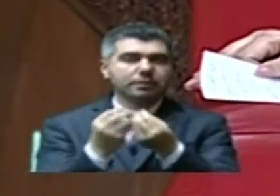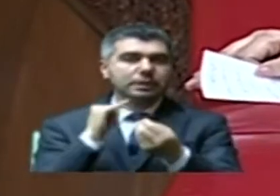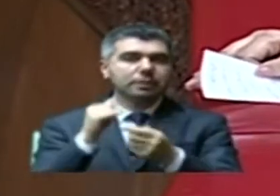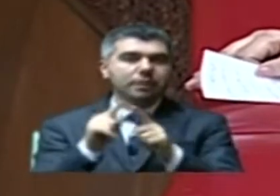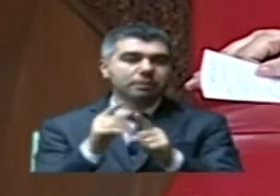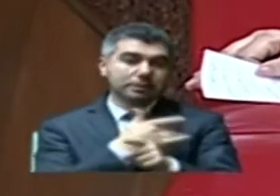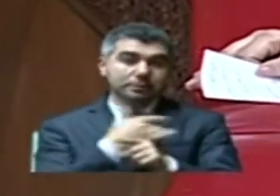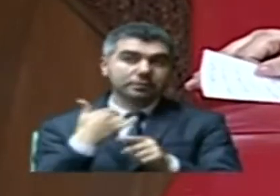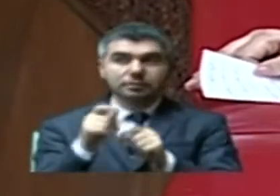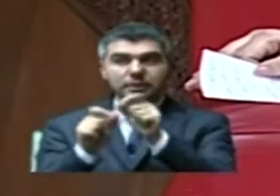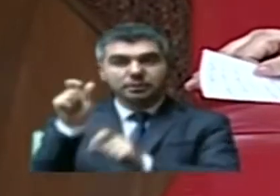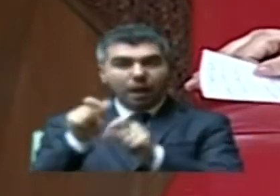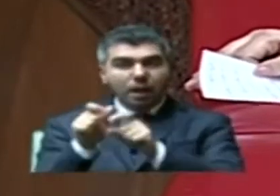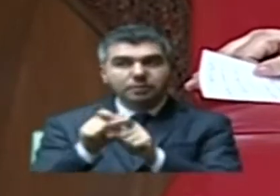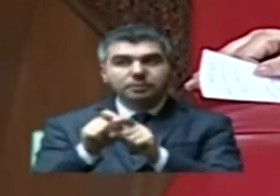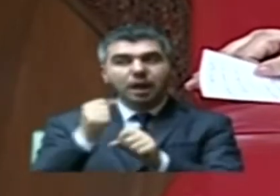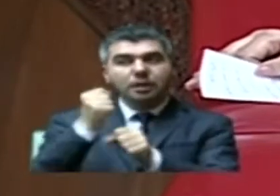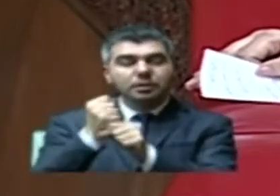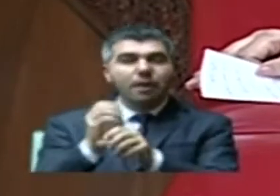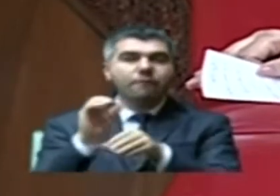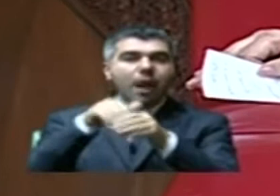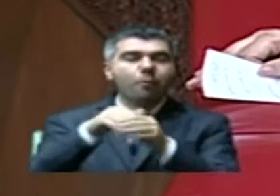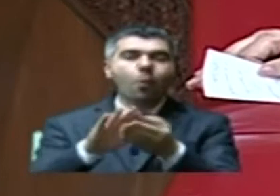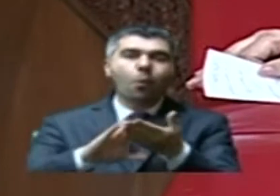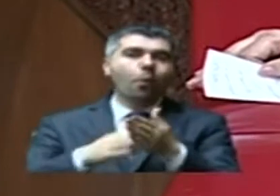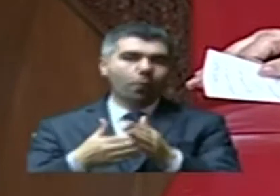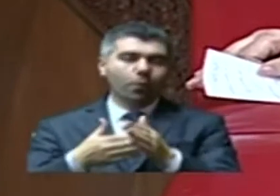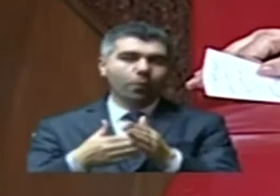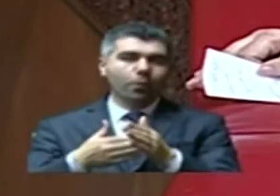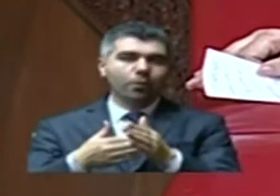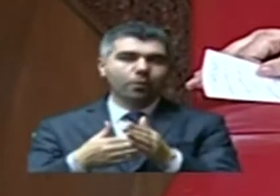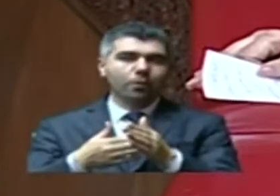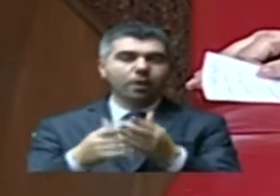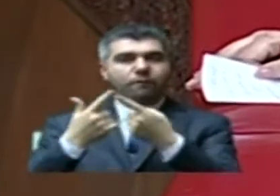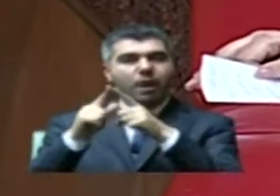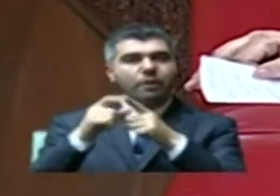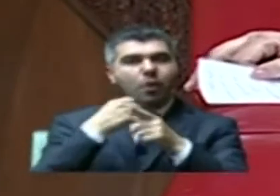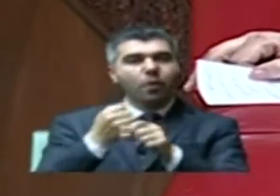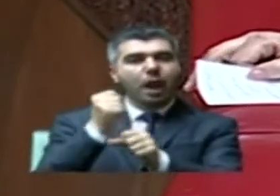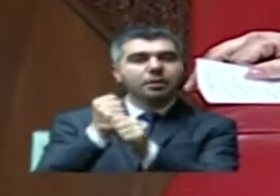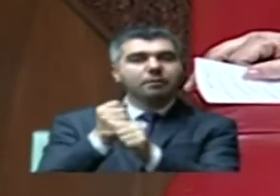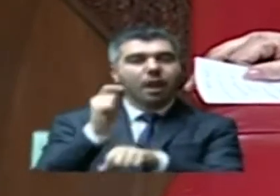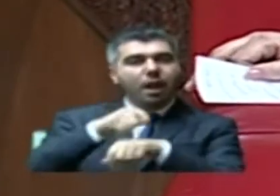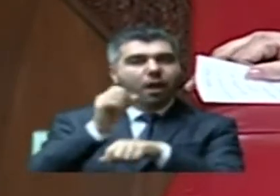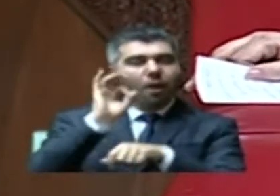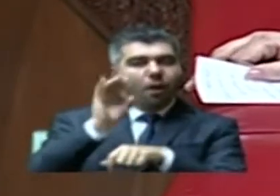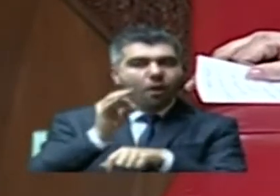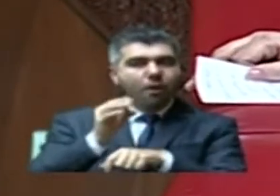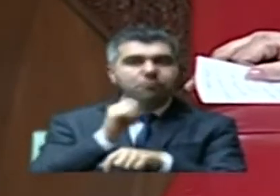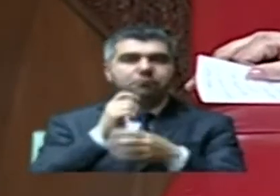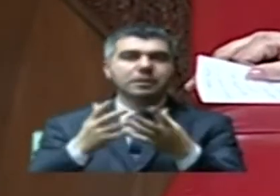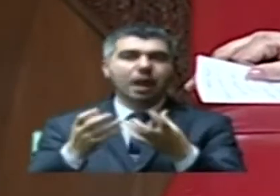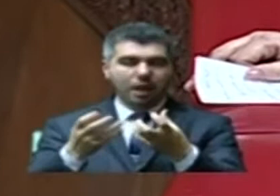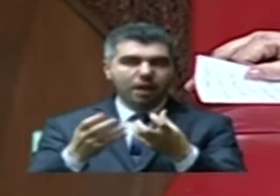بصحة المواطنين وبسلامة العاملين فيه. صحة المواطنين، مجموعة ديال الحرف اللي داخلة في الصناعة التقليدية الخدماتية